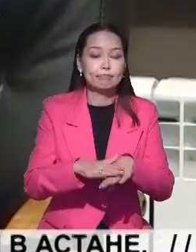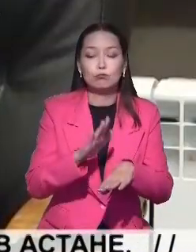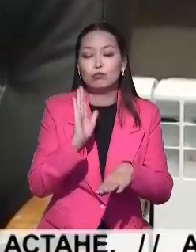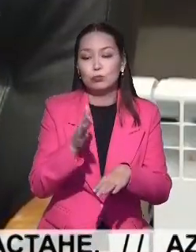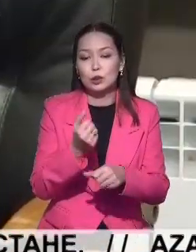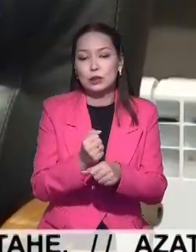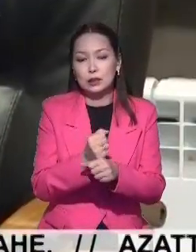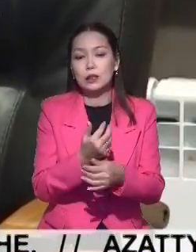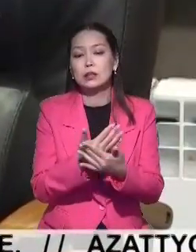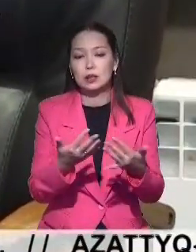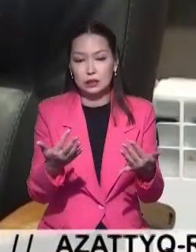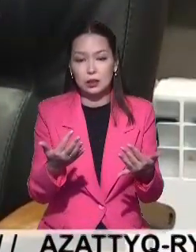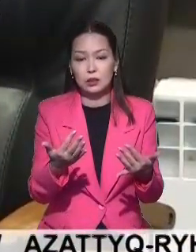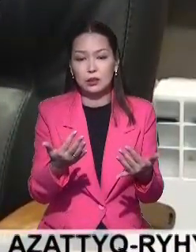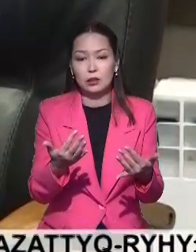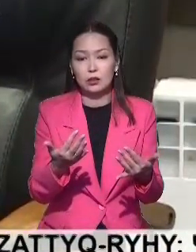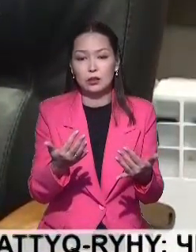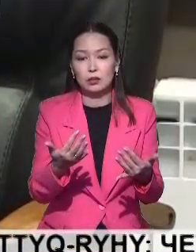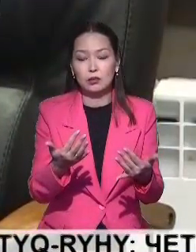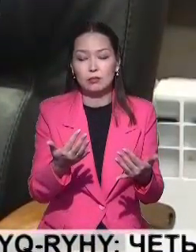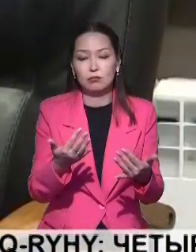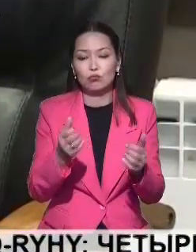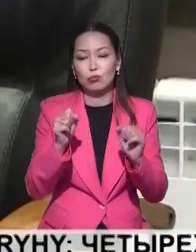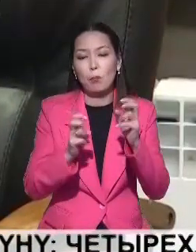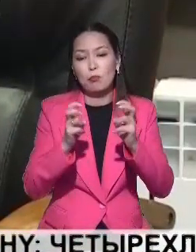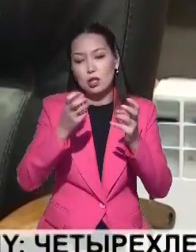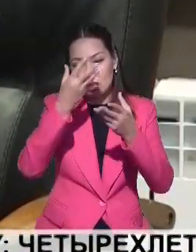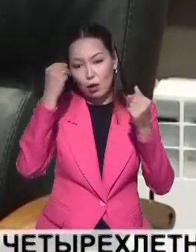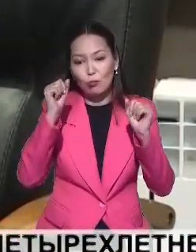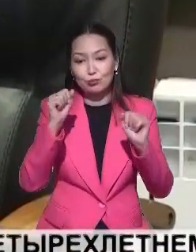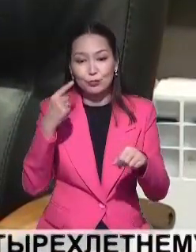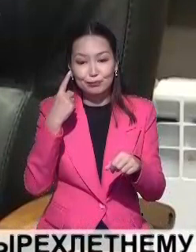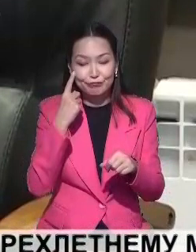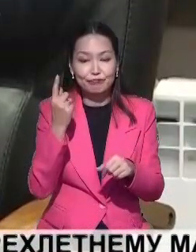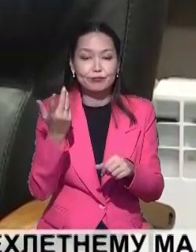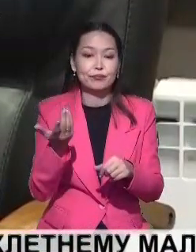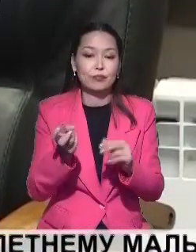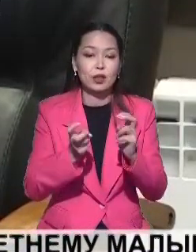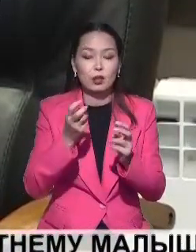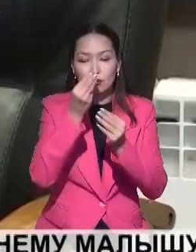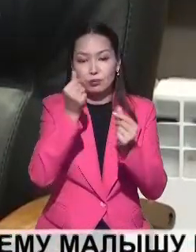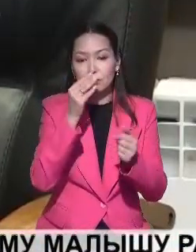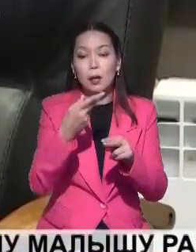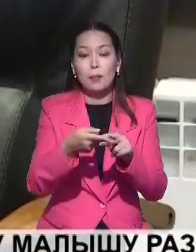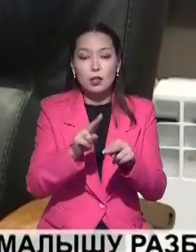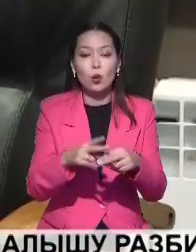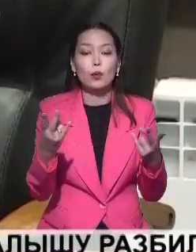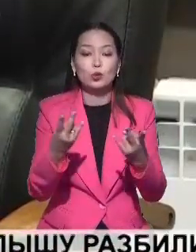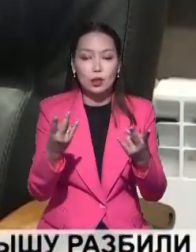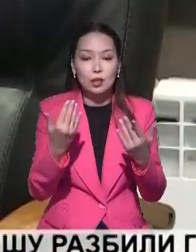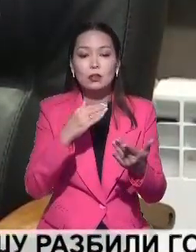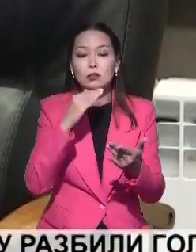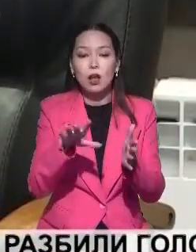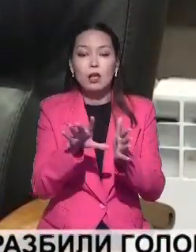как у нас, можно в Казахстане будет забыть. Нам тем или иным образом нужно решать вопрос